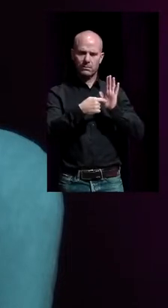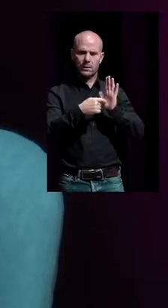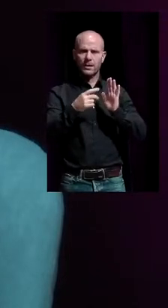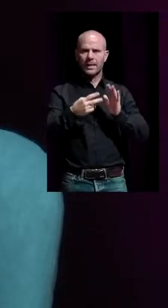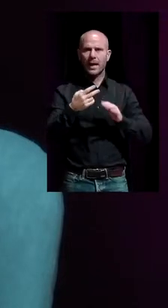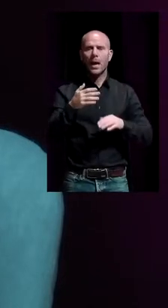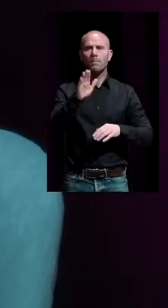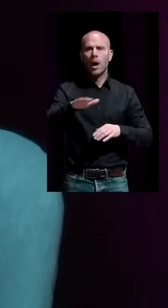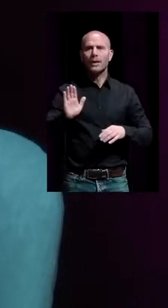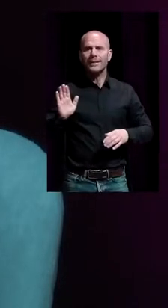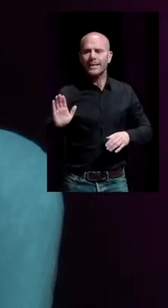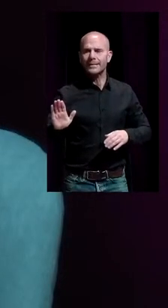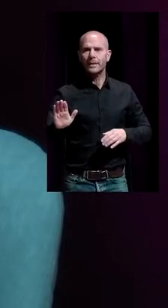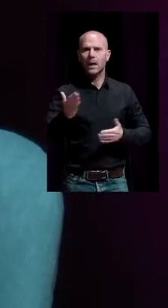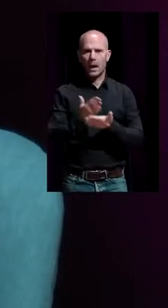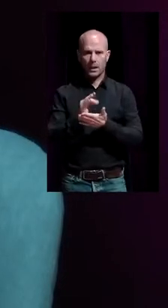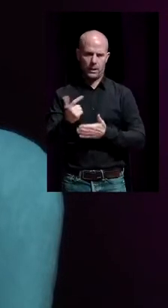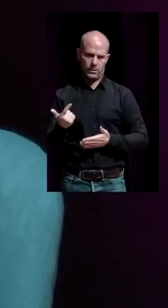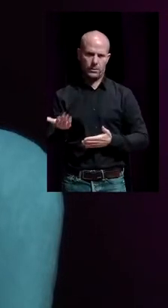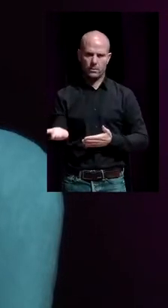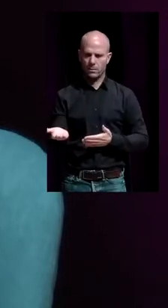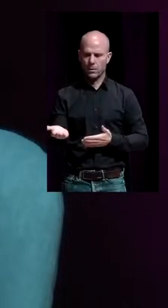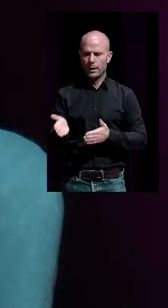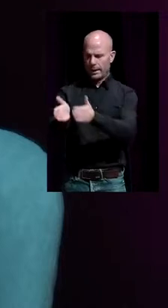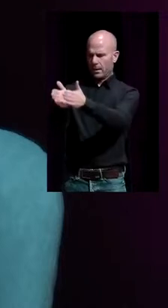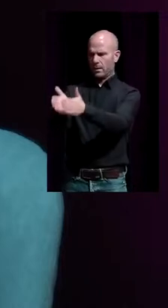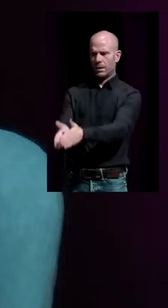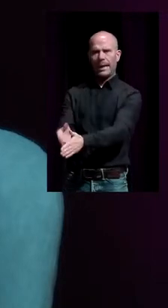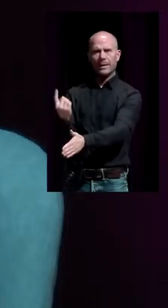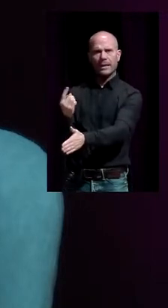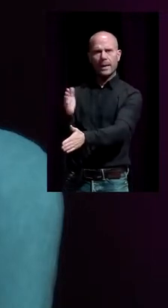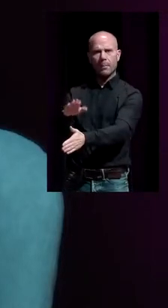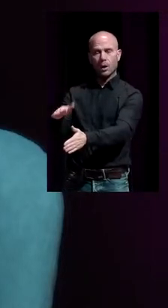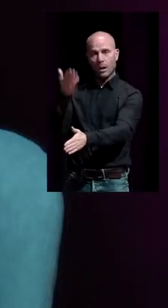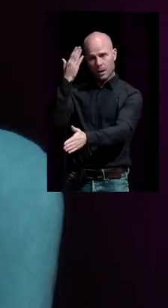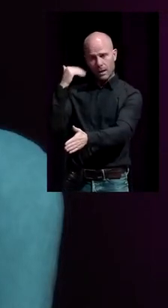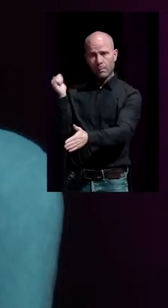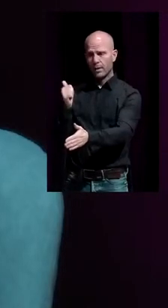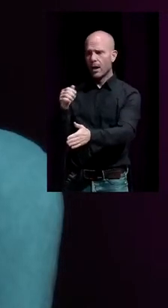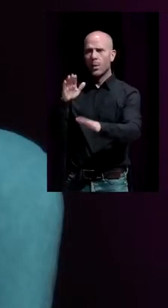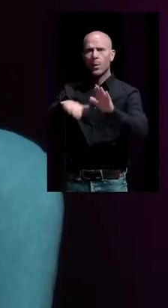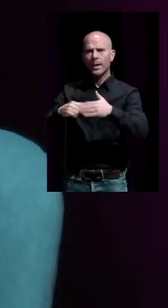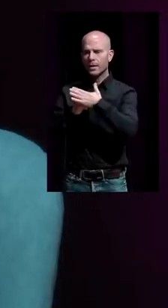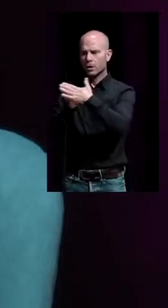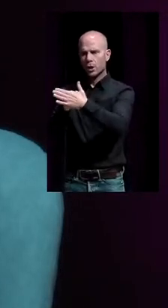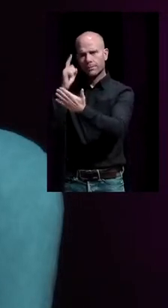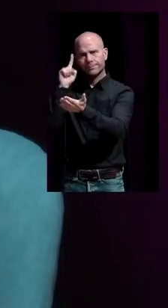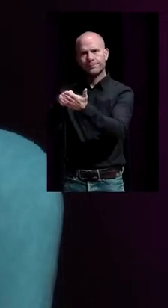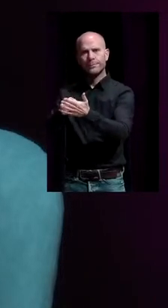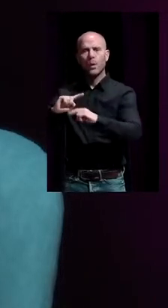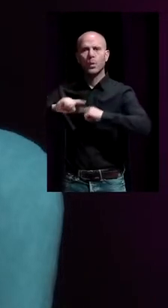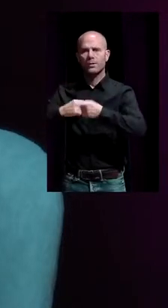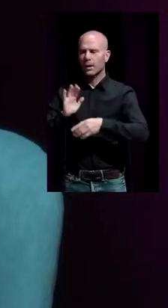barnets rättigheter, och det enskilda barnet kan behöva väldigt olika stöd för att utvecklas i